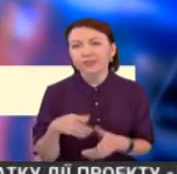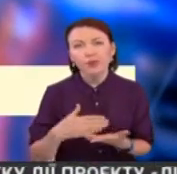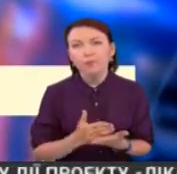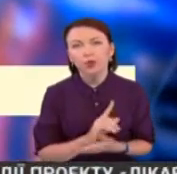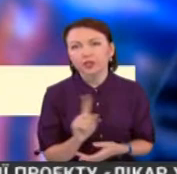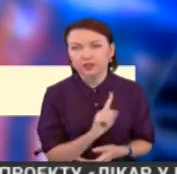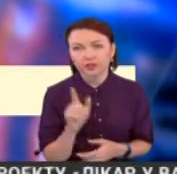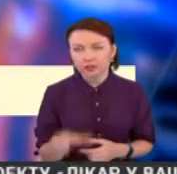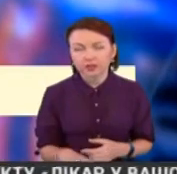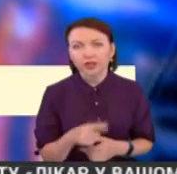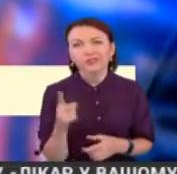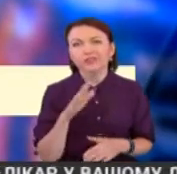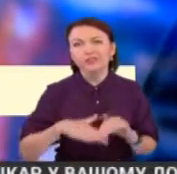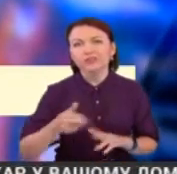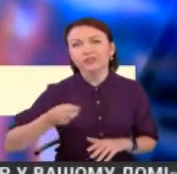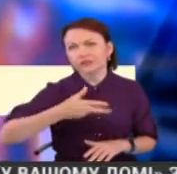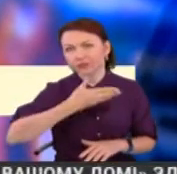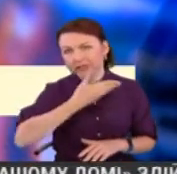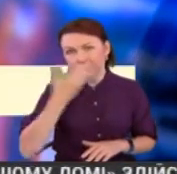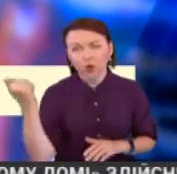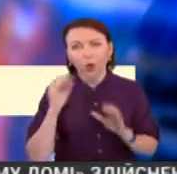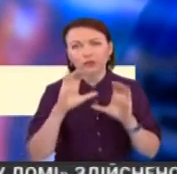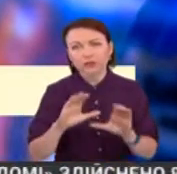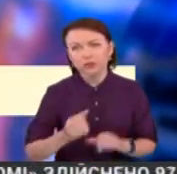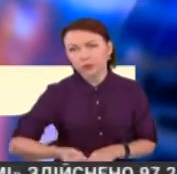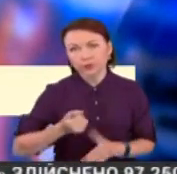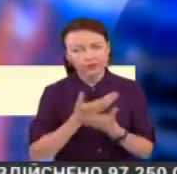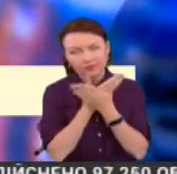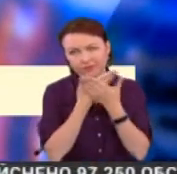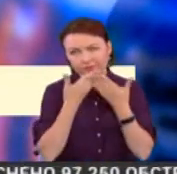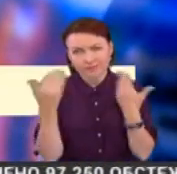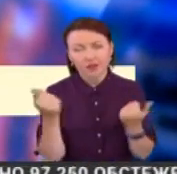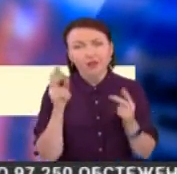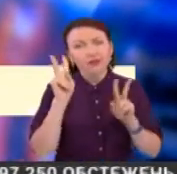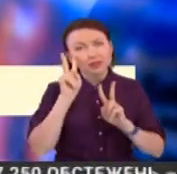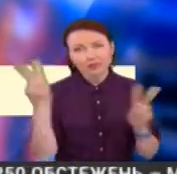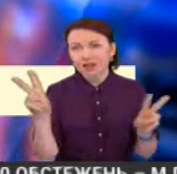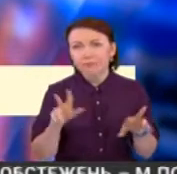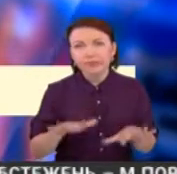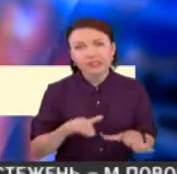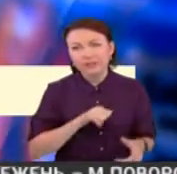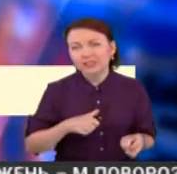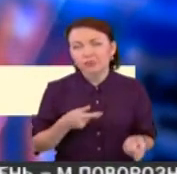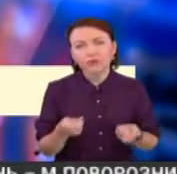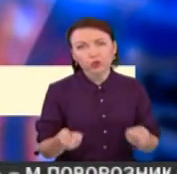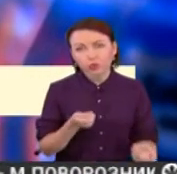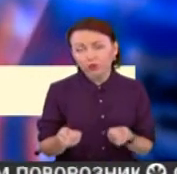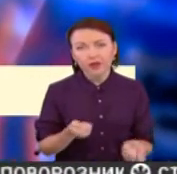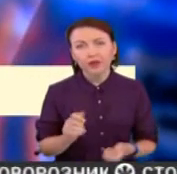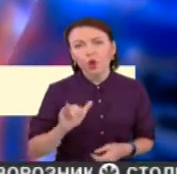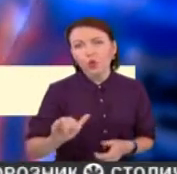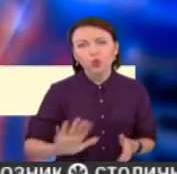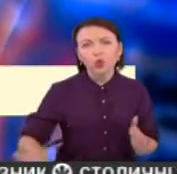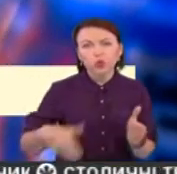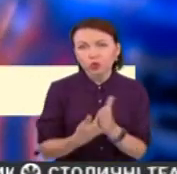не фахівець з конституційному праві, не знає місцевого самоврядування. У нього до сих